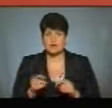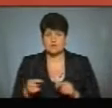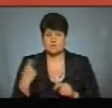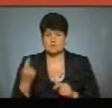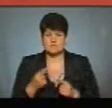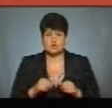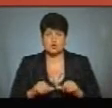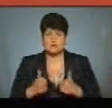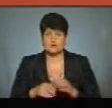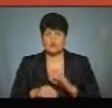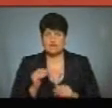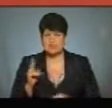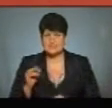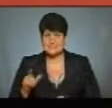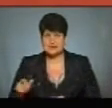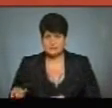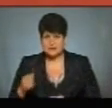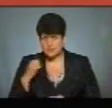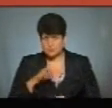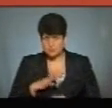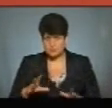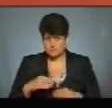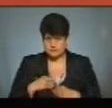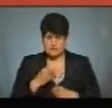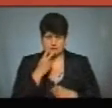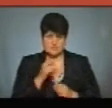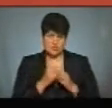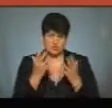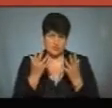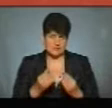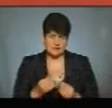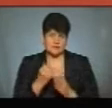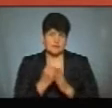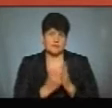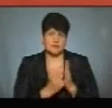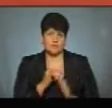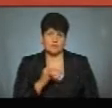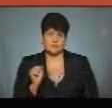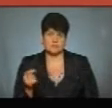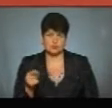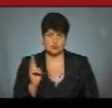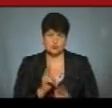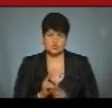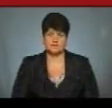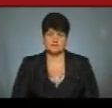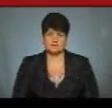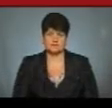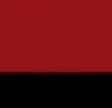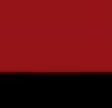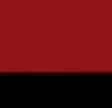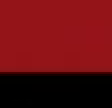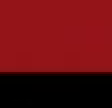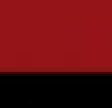Тернопільської організації Комітету виборців. Я вам дякую, що були з нами. Дивіться нас кожного дня на телеканалі UA Тернопіль. До зустрічі.